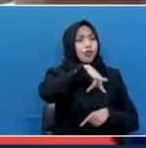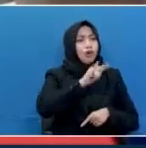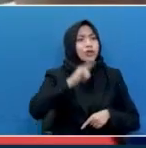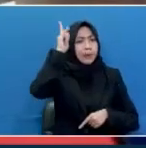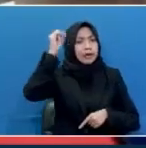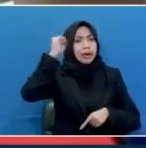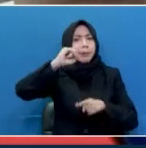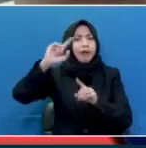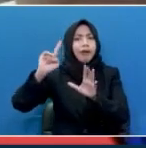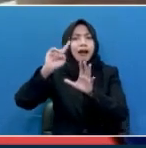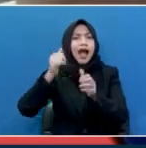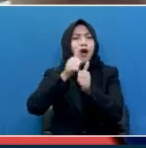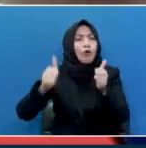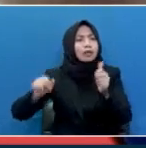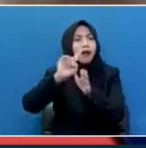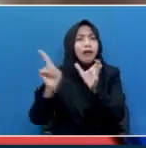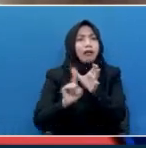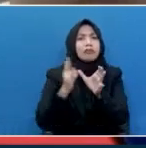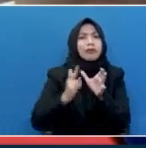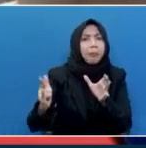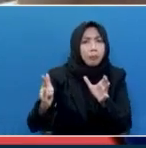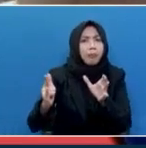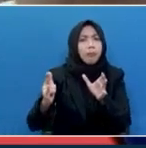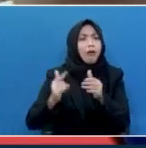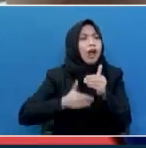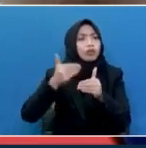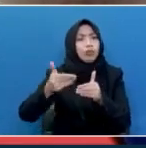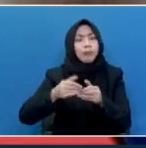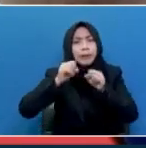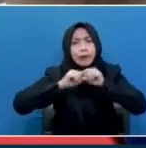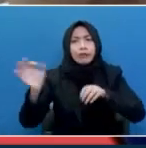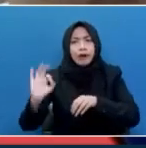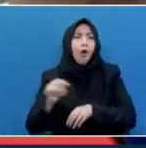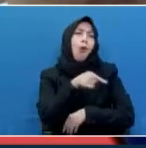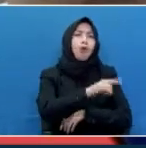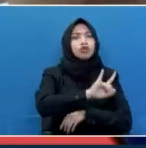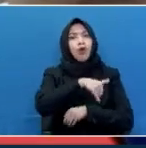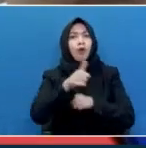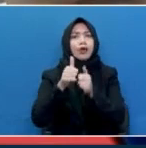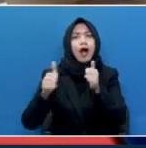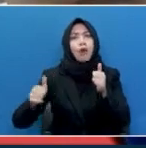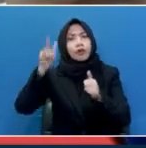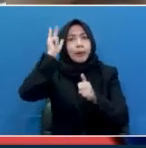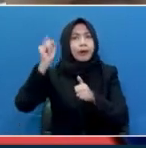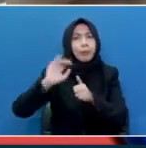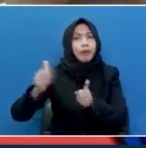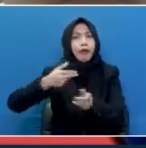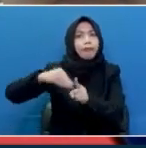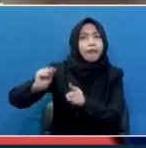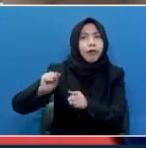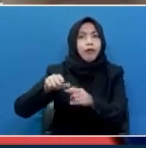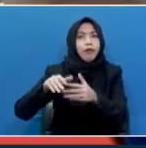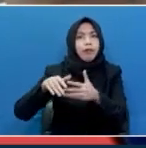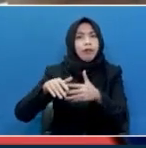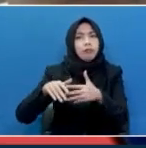dipertegas saja begitu Apakah ada kekhawatiran begitu dengan secara penegasan Joko Widodo tidak lagi di bagian dari PDIP akan mempengaruhi